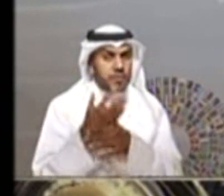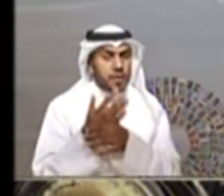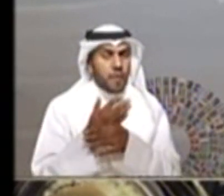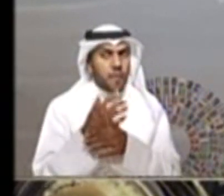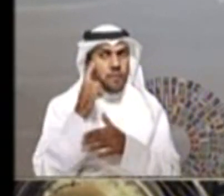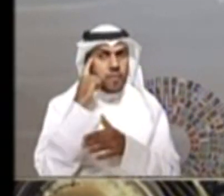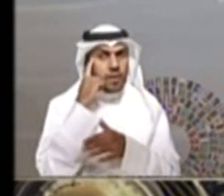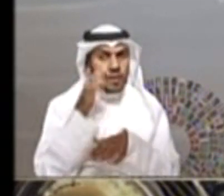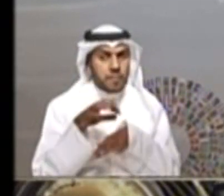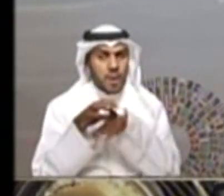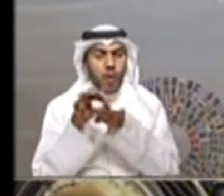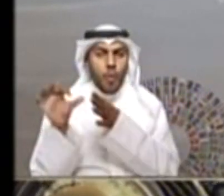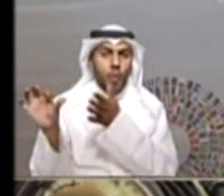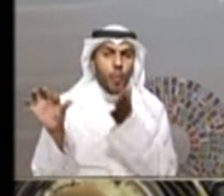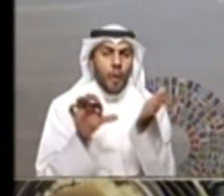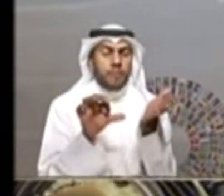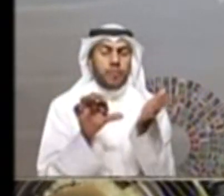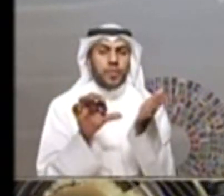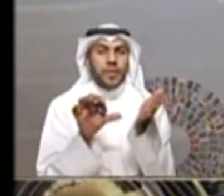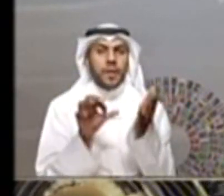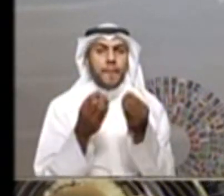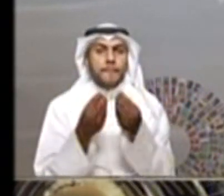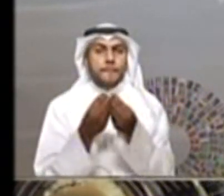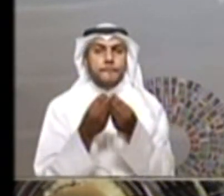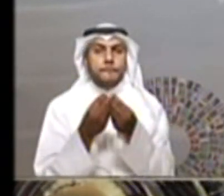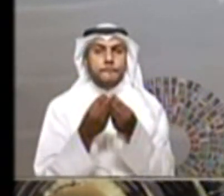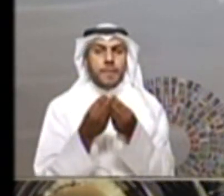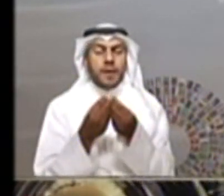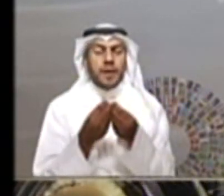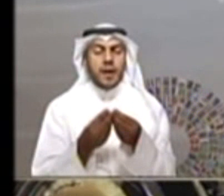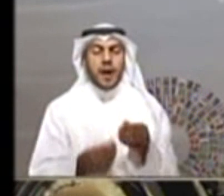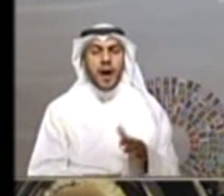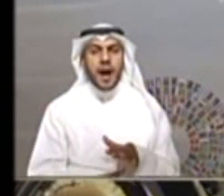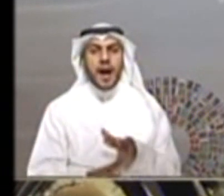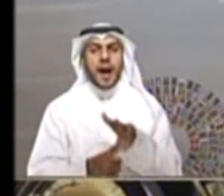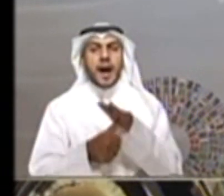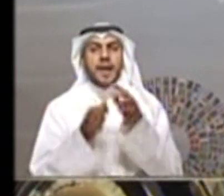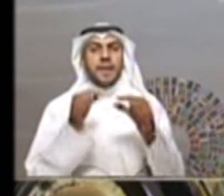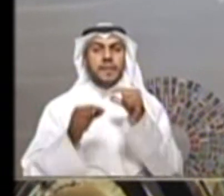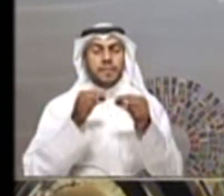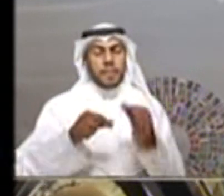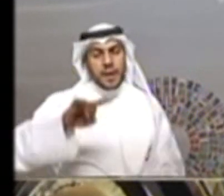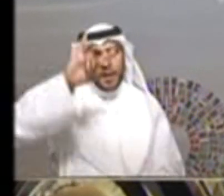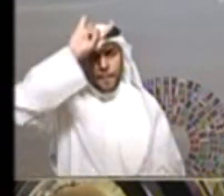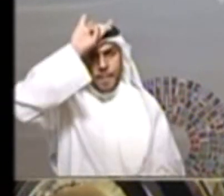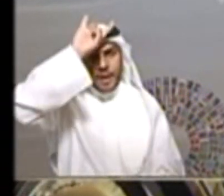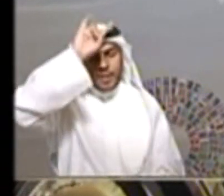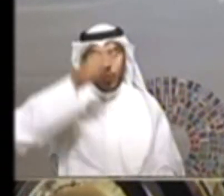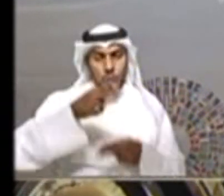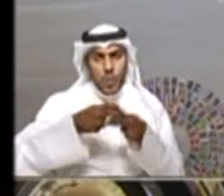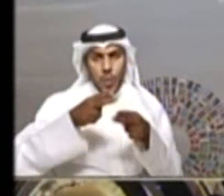الكبير اللي يشارك في هذه الاجتماعات ممثل في معالي محافظ البنك المركزي الدكتور محمد الهاشل، ممثل بنك الكويت المركزي،